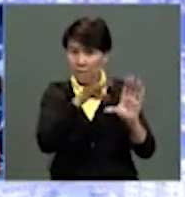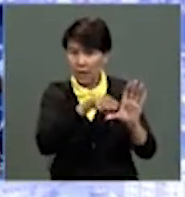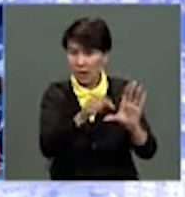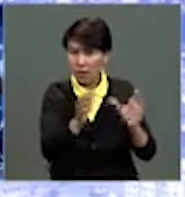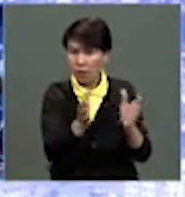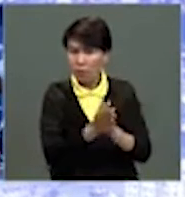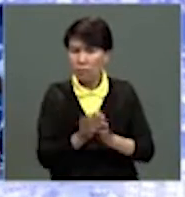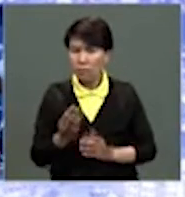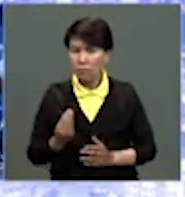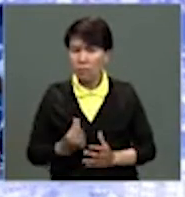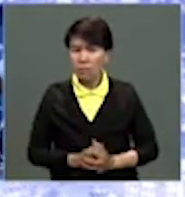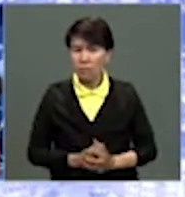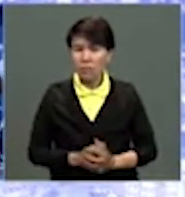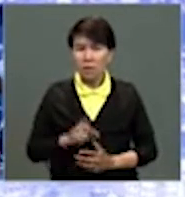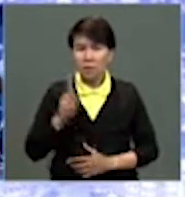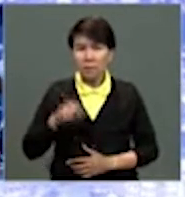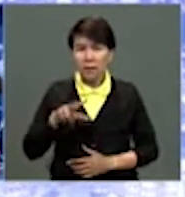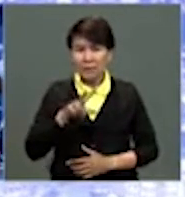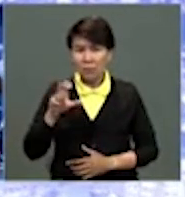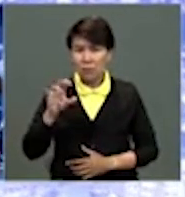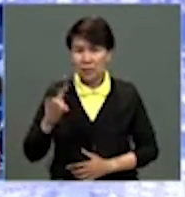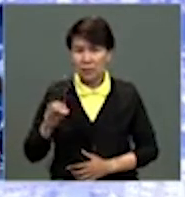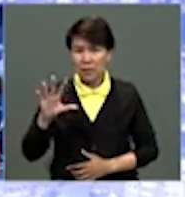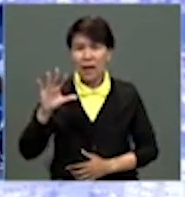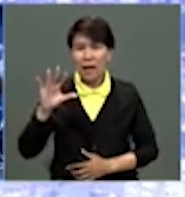ผู้ดูแลเรื่องของอ่าตามเยาว์วัยอะไรข้างหลายเนี่ยนะฮะอะไรต่างๆเหล่านี้ซึ่งเป็นเรื่องที่มีผู้ป่วยอยู่แล้วเขามีตัวเลขรายงานที่มีการลงทะเบียนรวมแล้วทั้งหมดนี่ประมาณพัน385